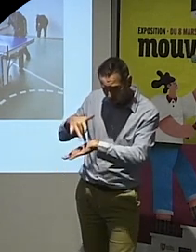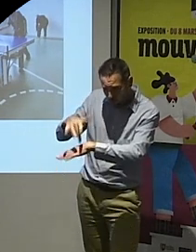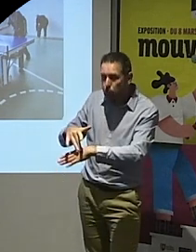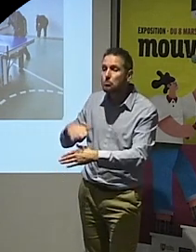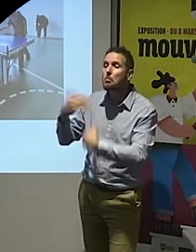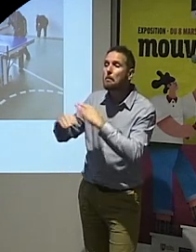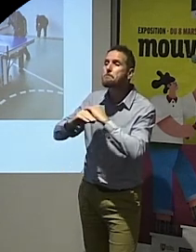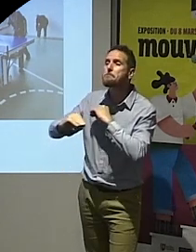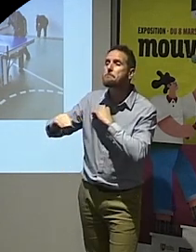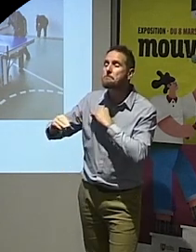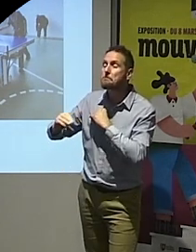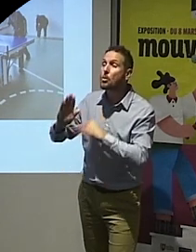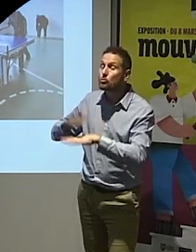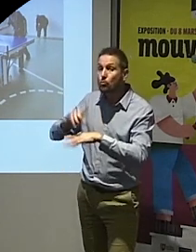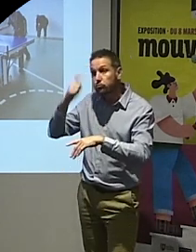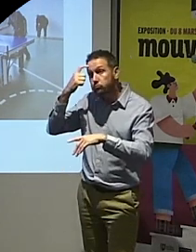et puis ça fait un an que j'en fais.